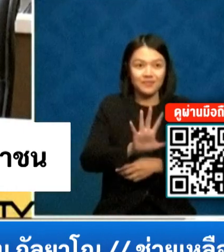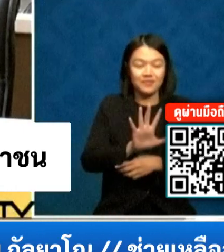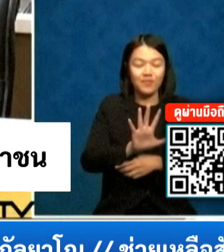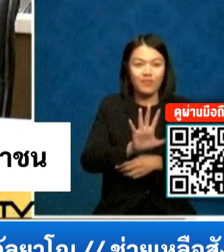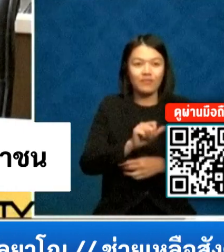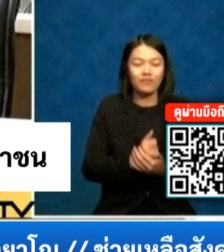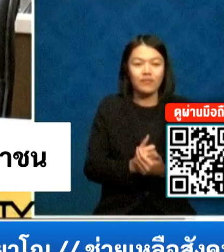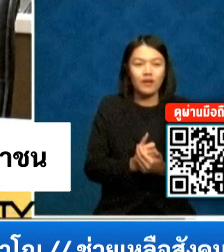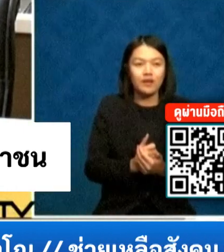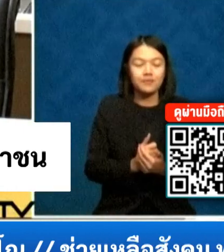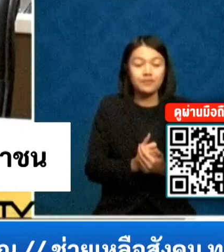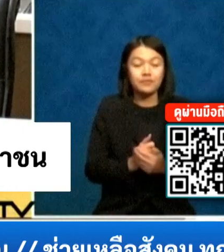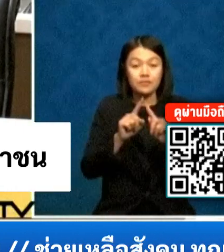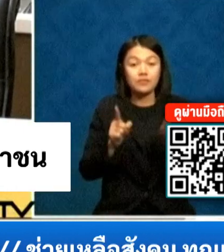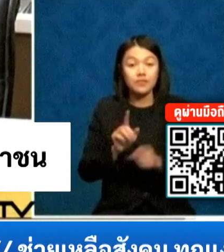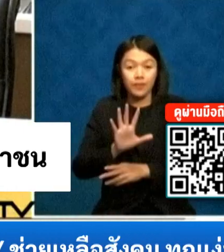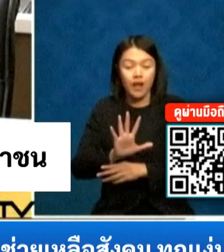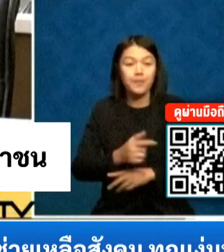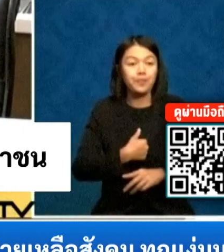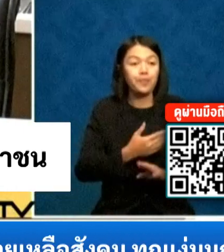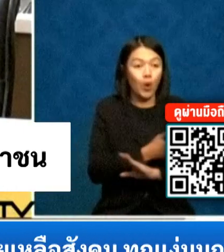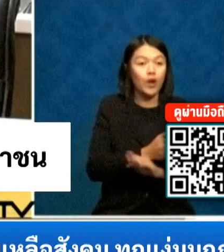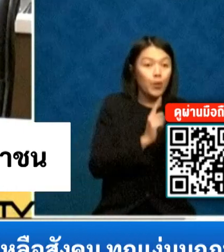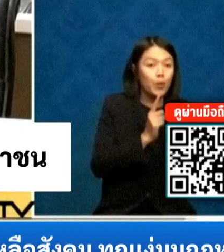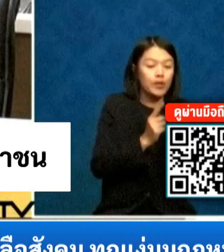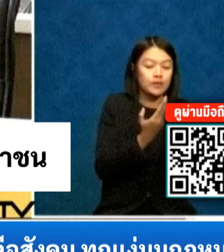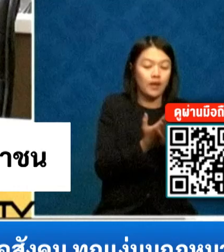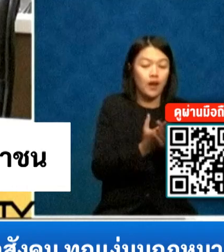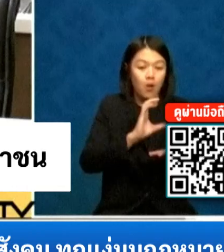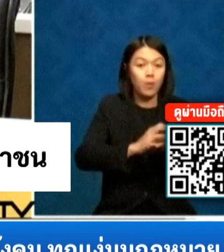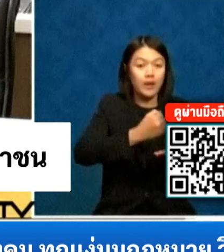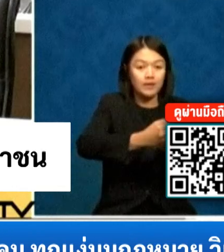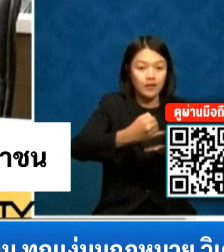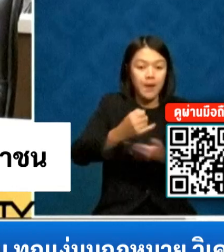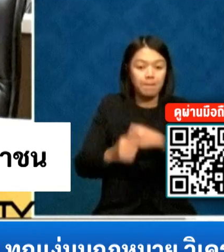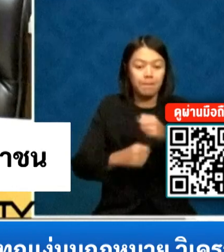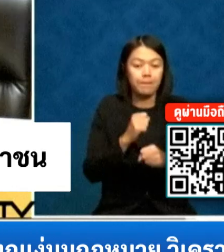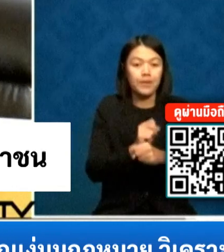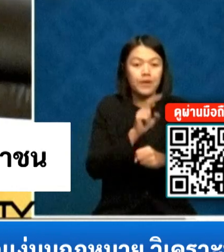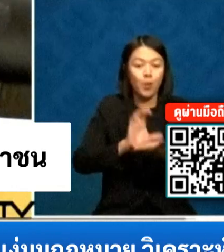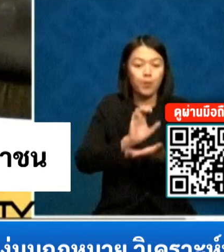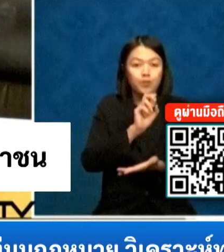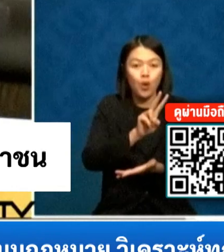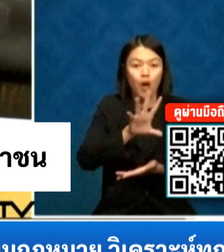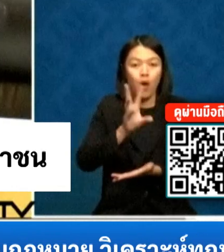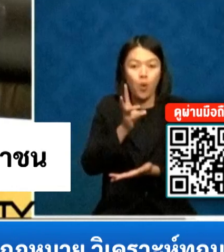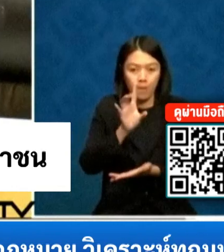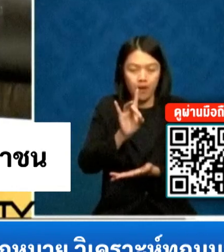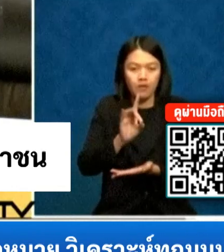ก่อนที่จะพูดวงเล็บ5นี่ผมจะคุยกับท่านประธานความนิดนึงว่างบประมาณรายจ่ายปีงบประมาณ68ตั้งไว้